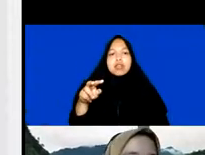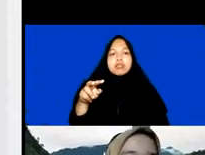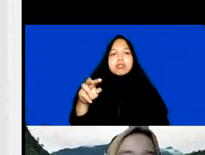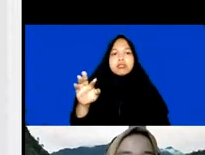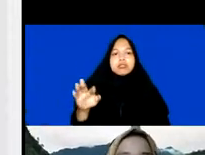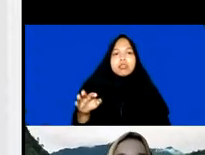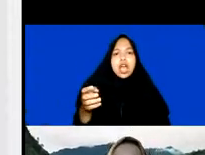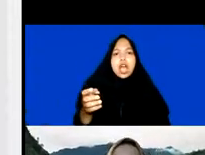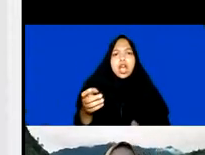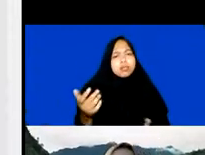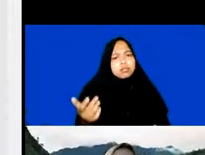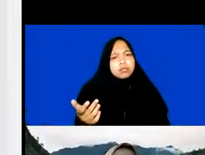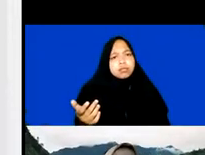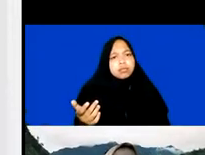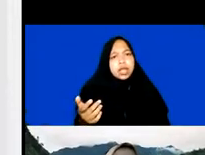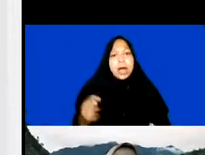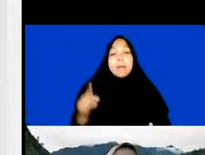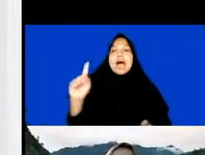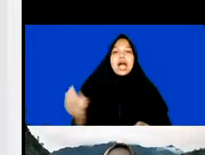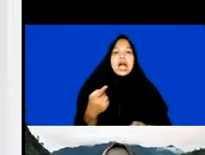ya, dengan menggunakan